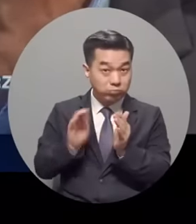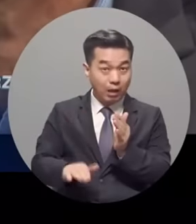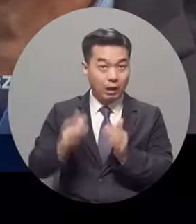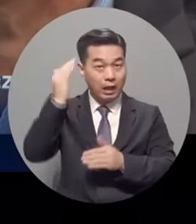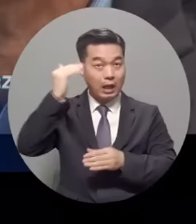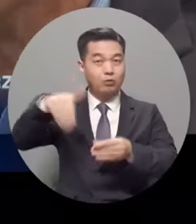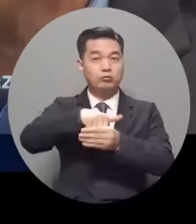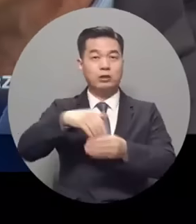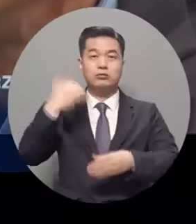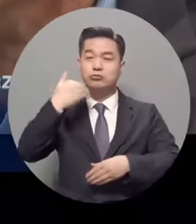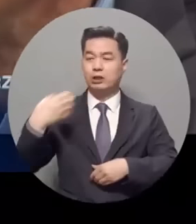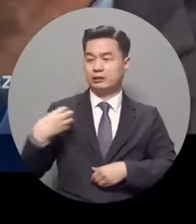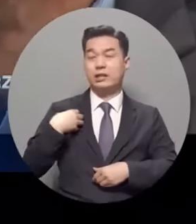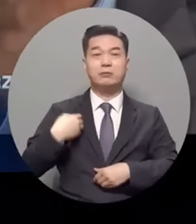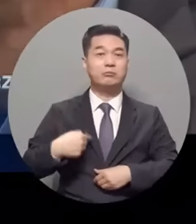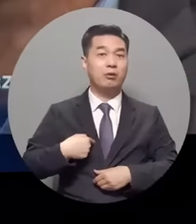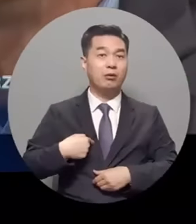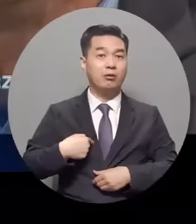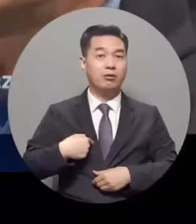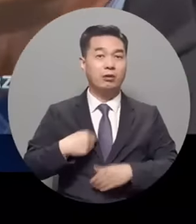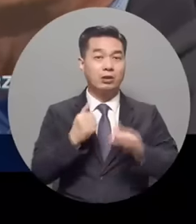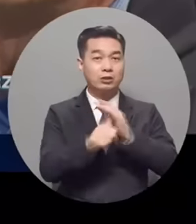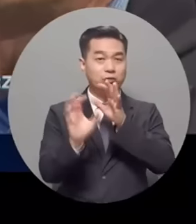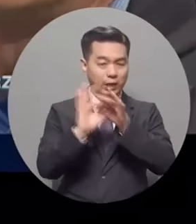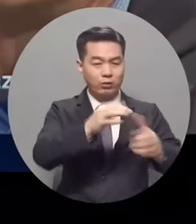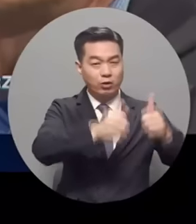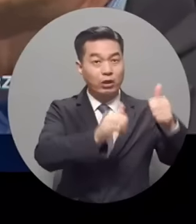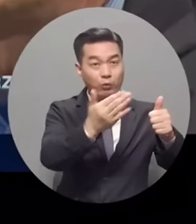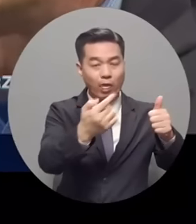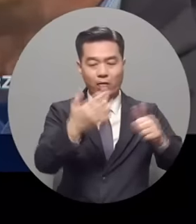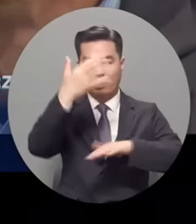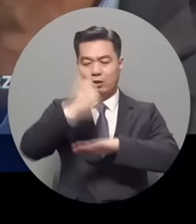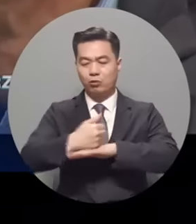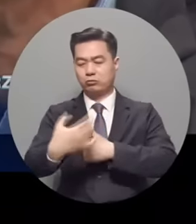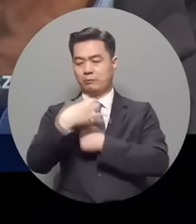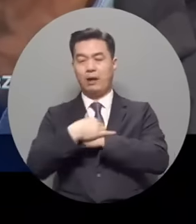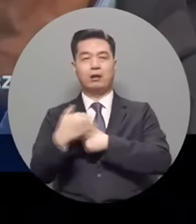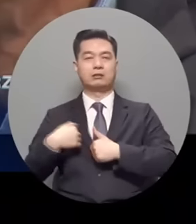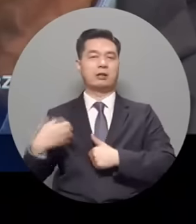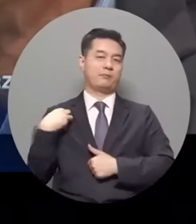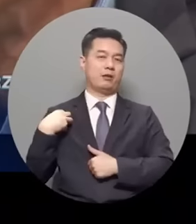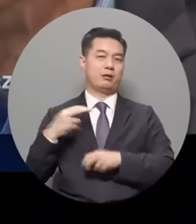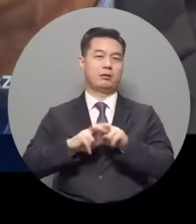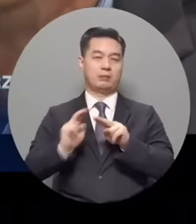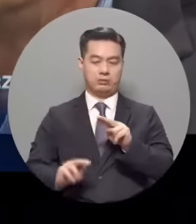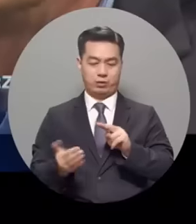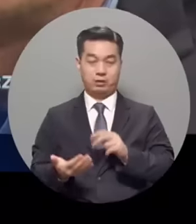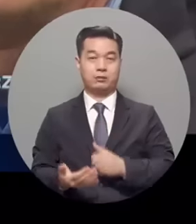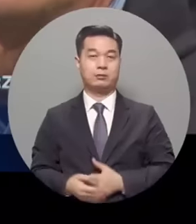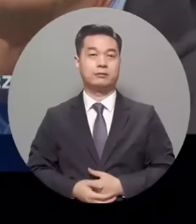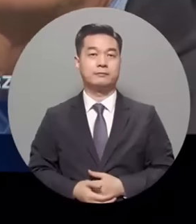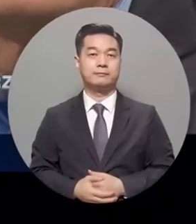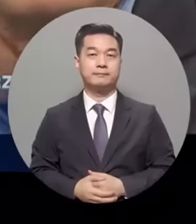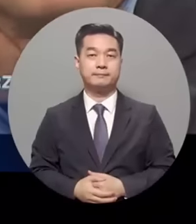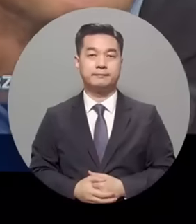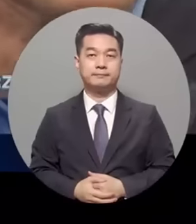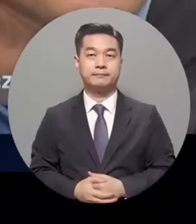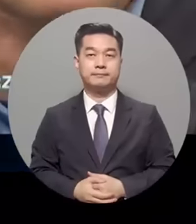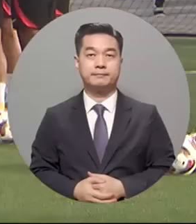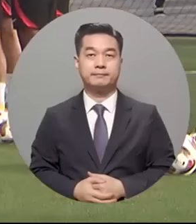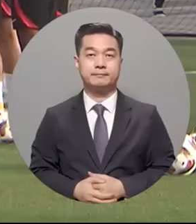dafür gezeichnet wird. Mhm. Ja, und da sie ja die Spieler nach wie vor brauchen, um ins nächste Turnier zu gehen, ja, dann waren halt die